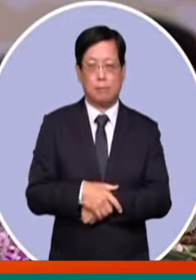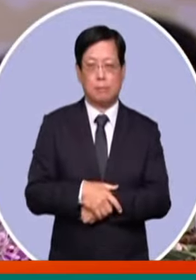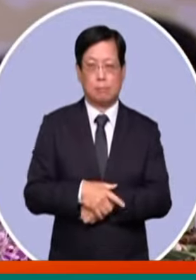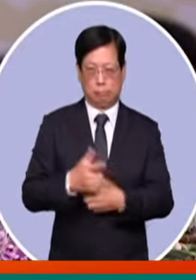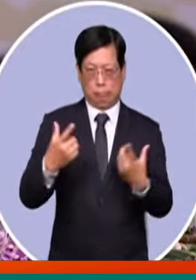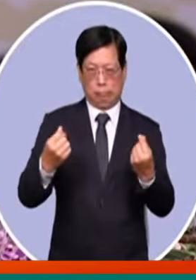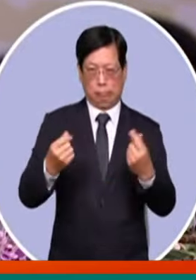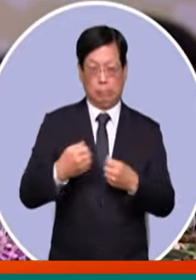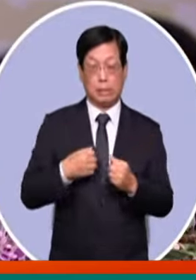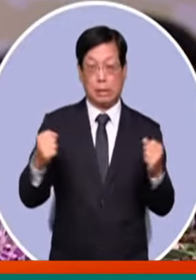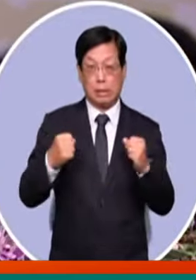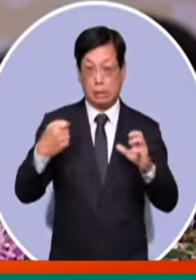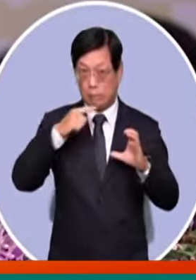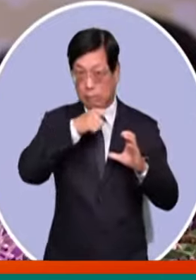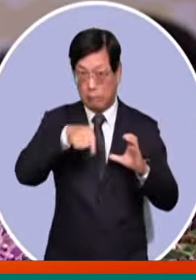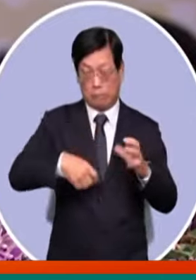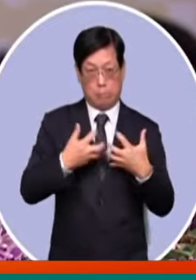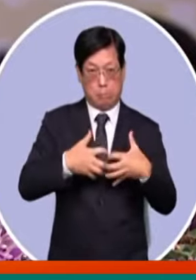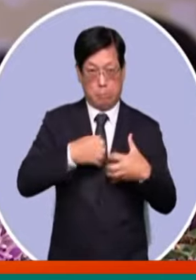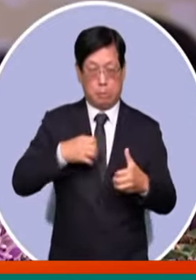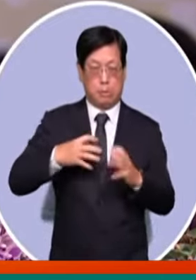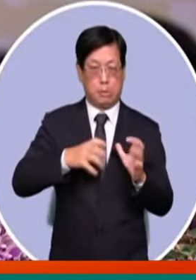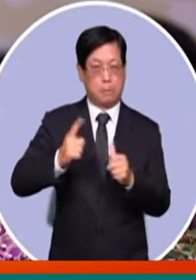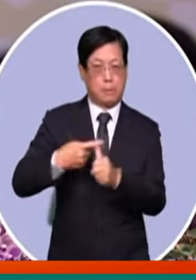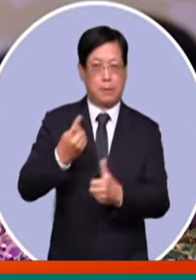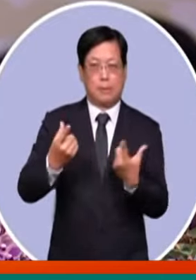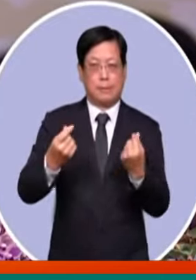夺冷冻空调的世界冠军。